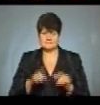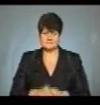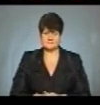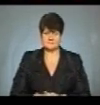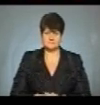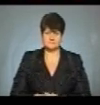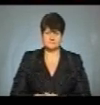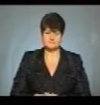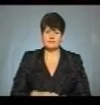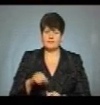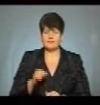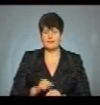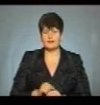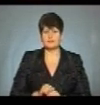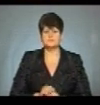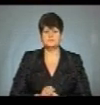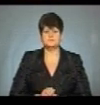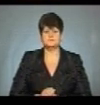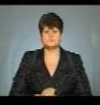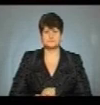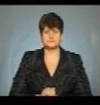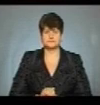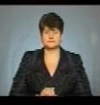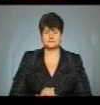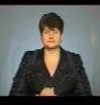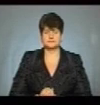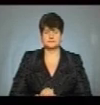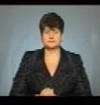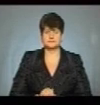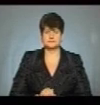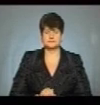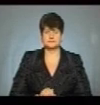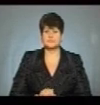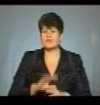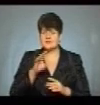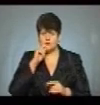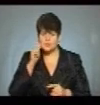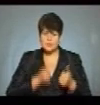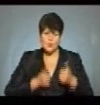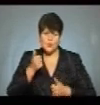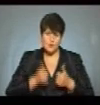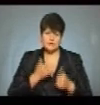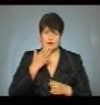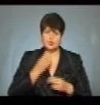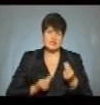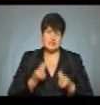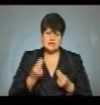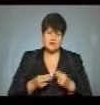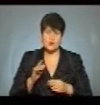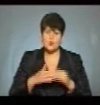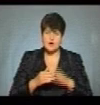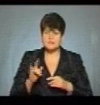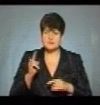креативність. Анастасія Чичко, Марта Журавель. Новини на Суспільному. Тернопіль. Всеукраїнський конкурс народної іграшки руками